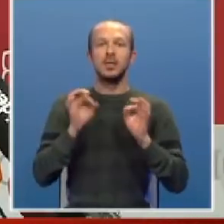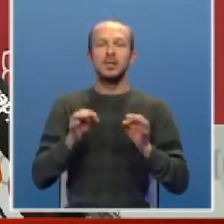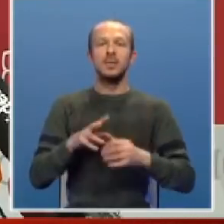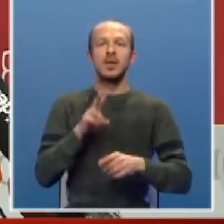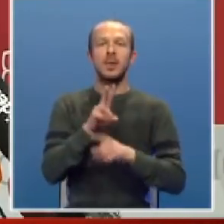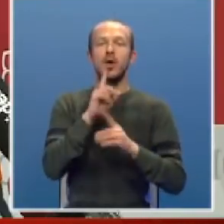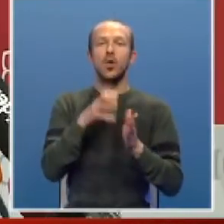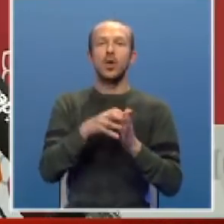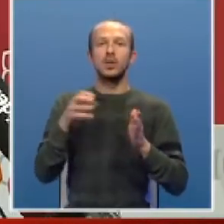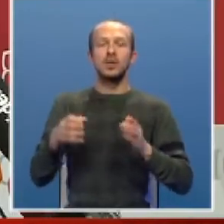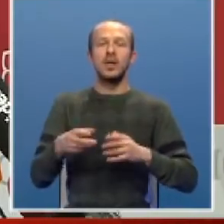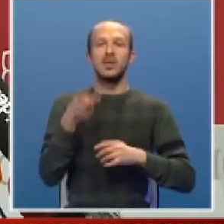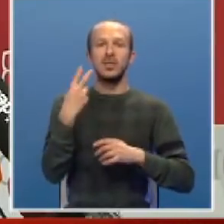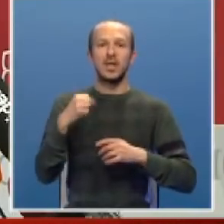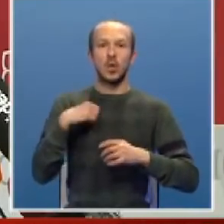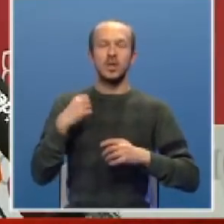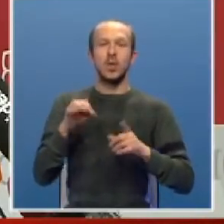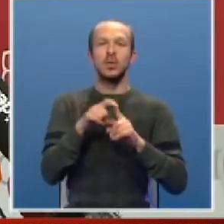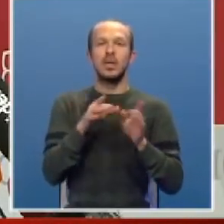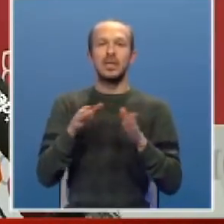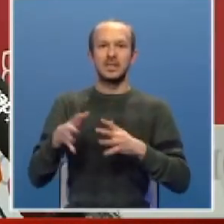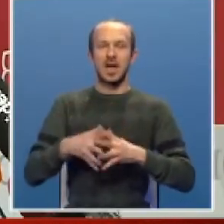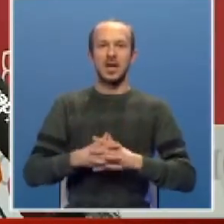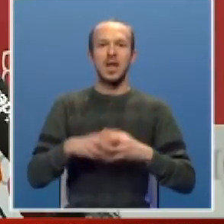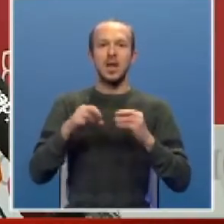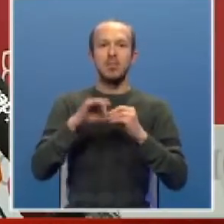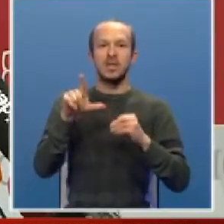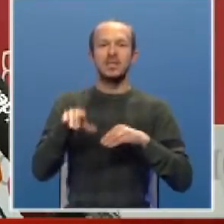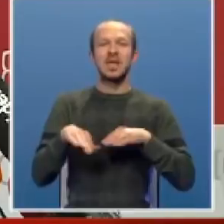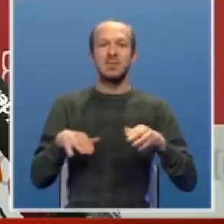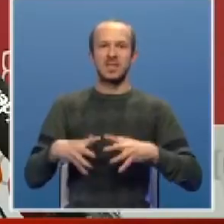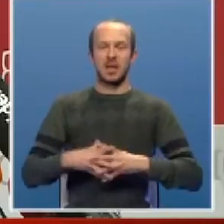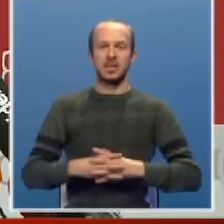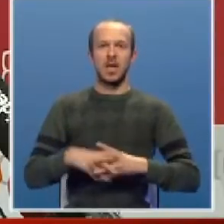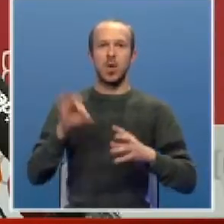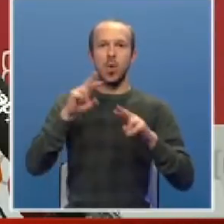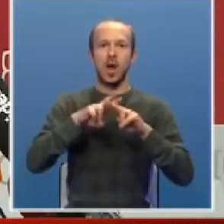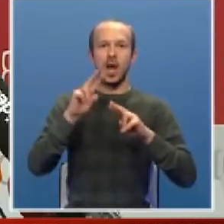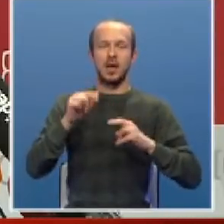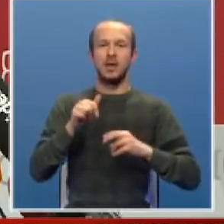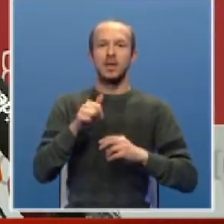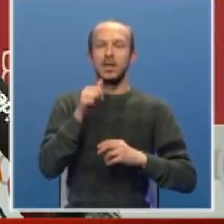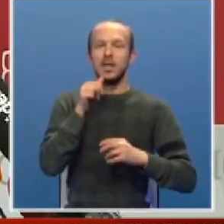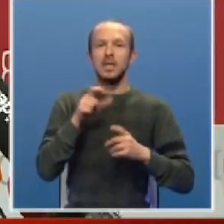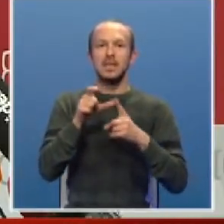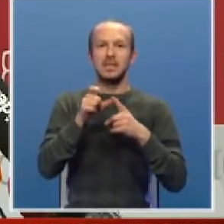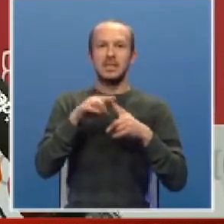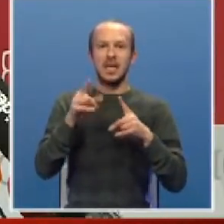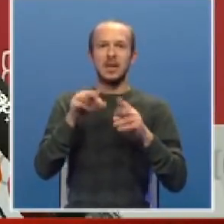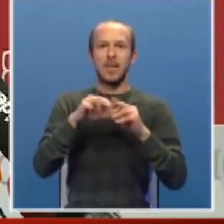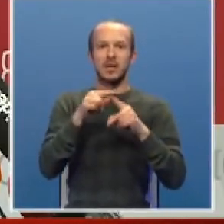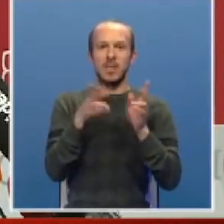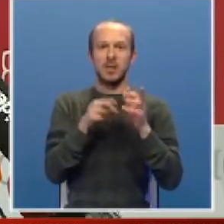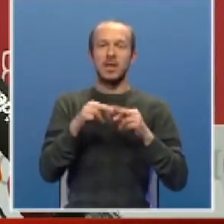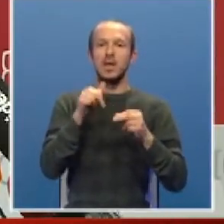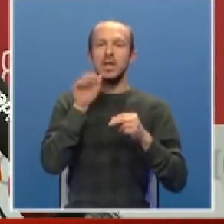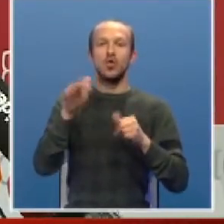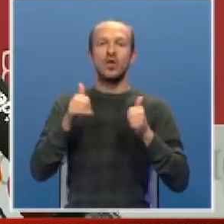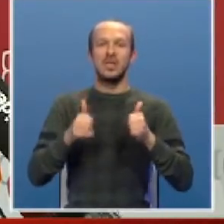prevara koja traje ovdje već 20 godina od strane briselske administracije, OHR-a, State Departmenta i njihovih evo